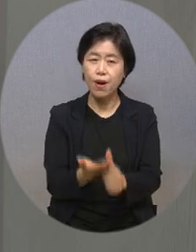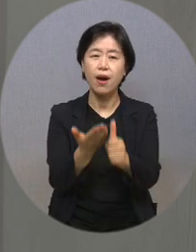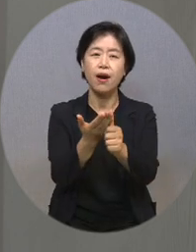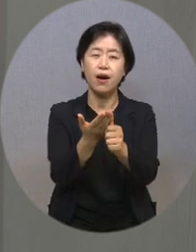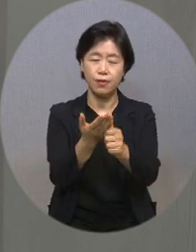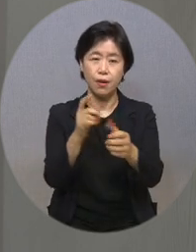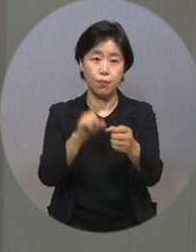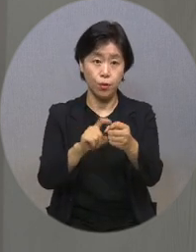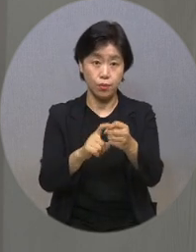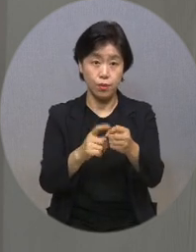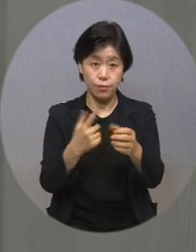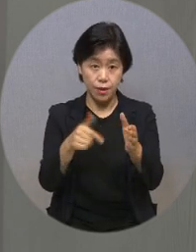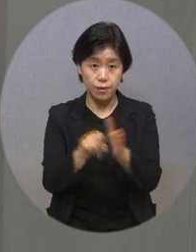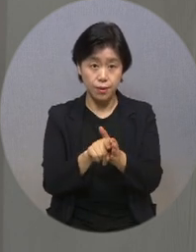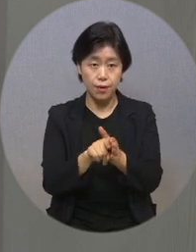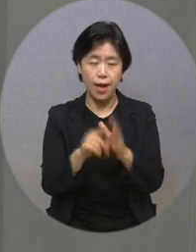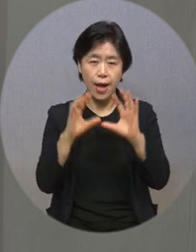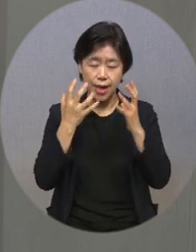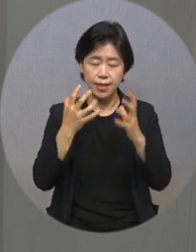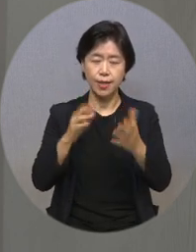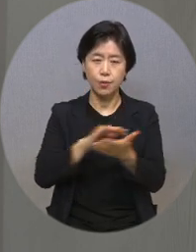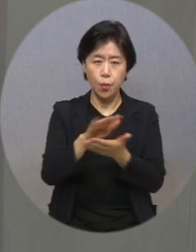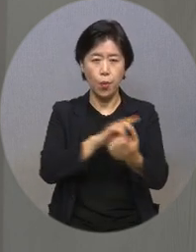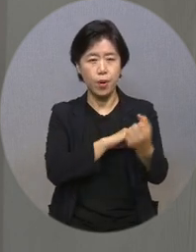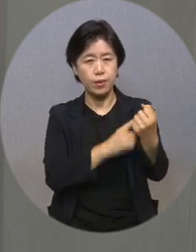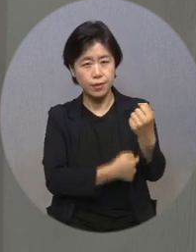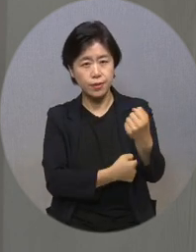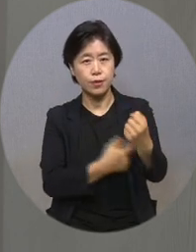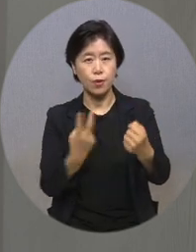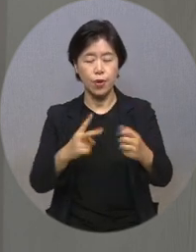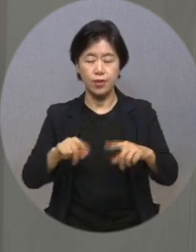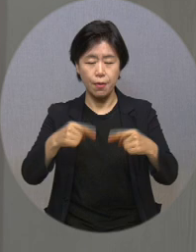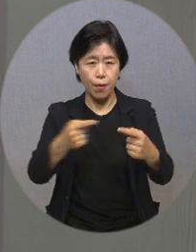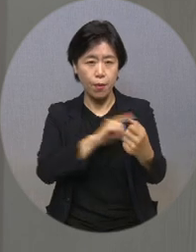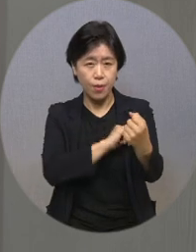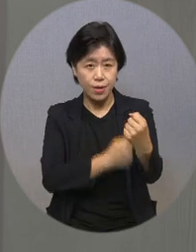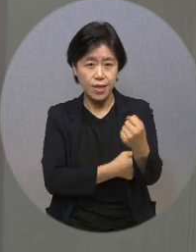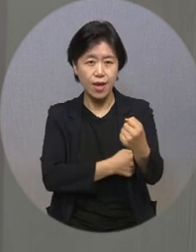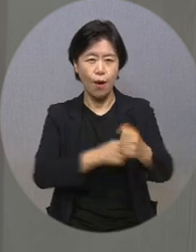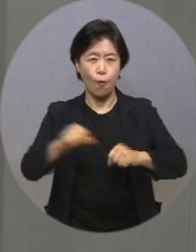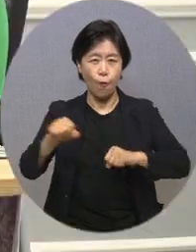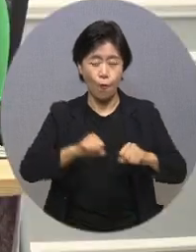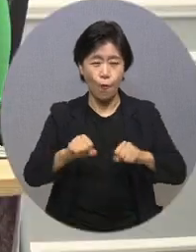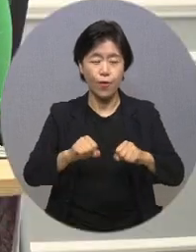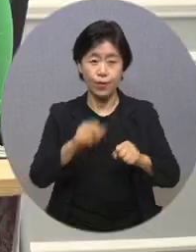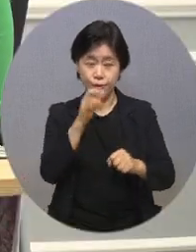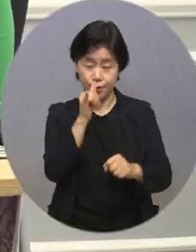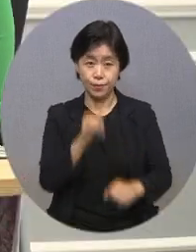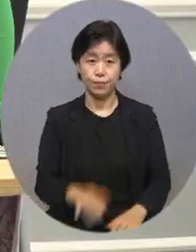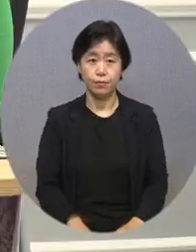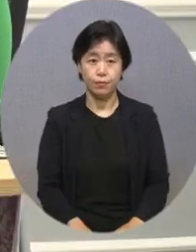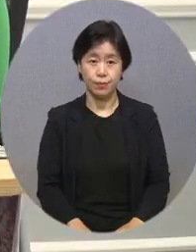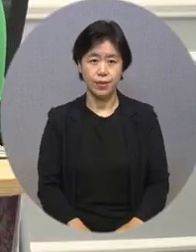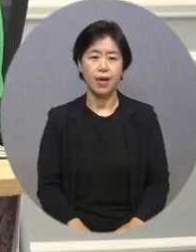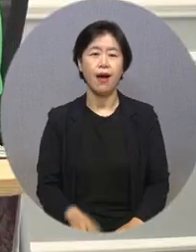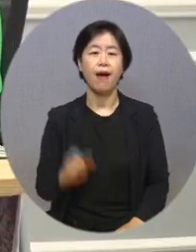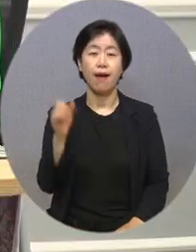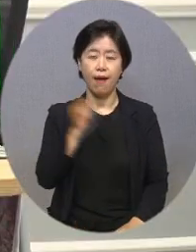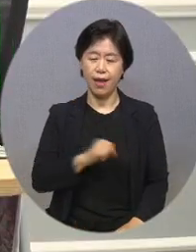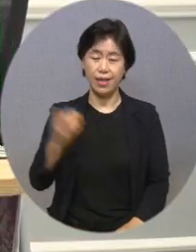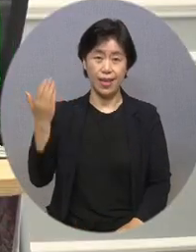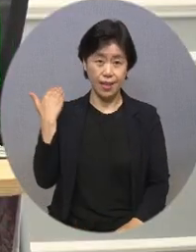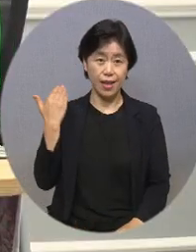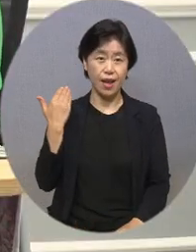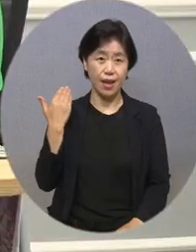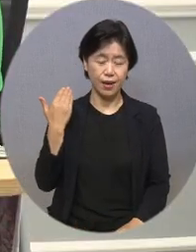아이들의 놀거리라던가 참여권을 증진시키는 그런 활동도 하고 있습니다. 전과는 다르게 보편적 네. 복지에